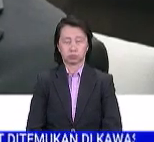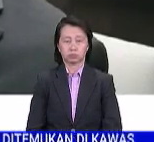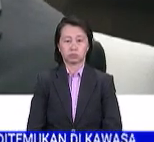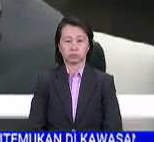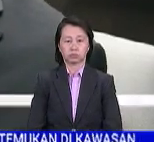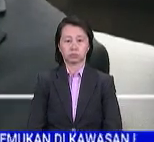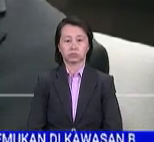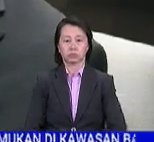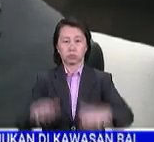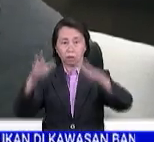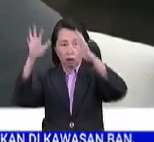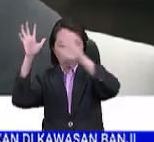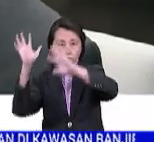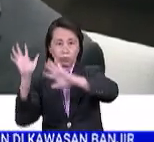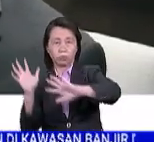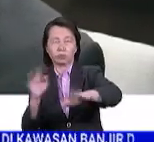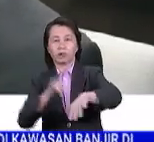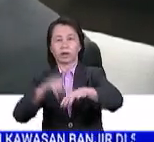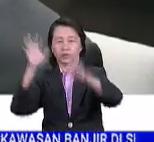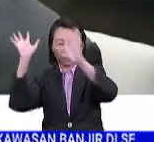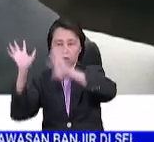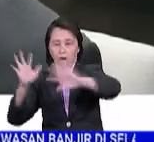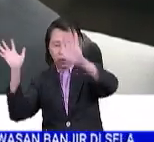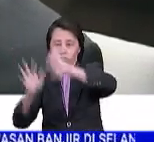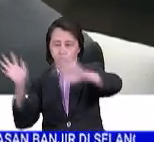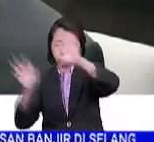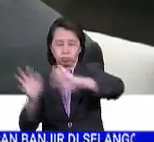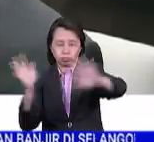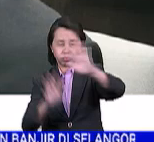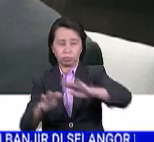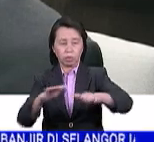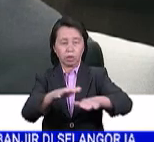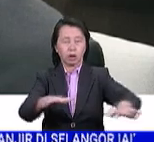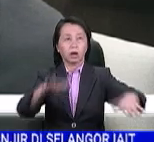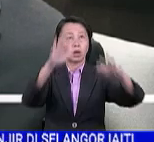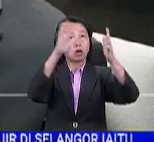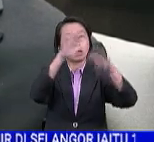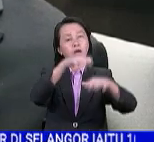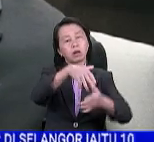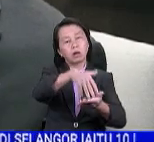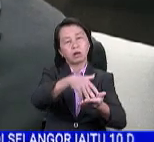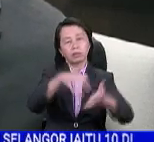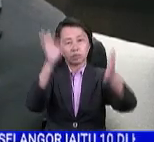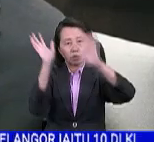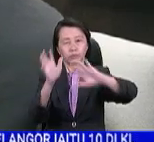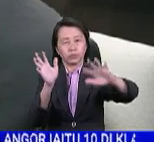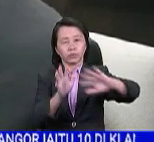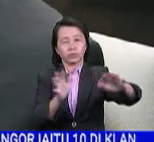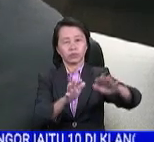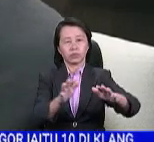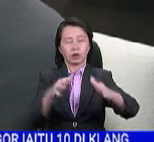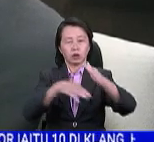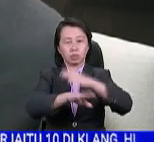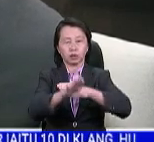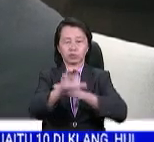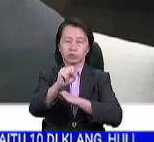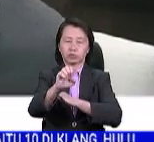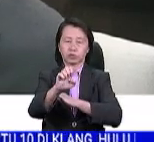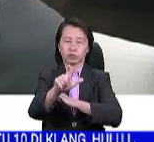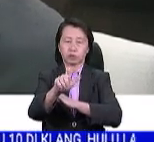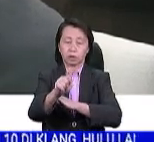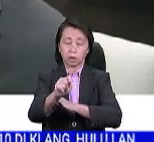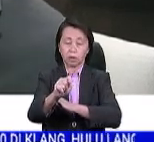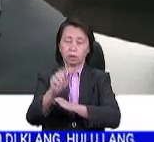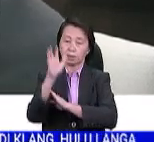Biarpun ianya melemah semasa ia melalui kawasan daratan Semenanjung Malaysia, tapi apabila masuki Selat Melaka